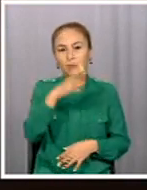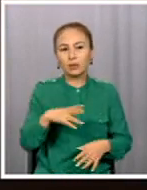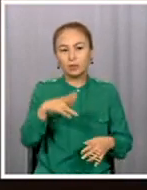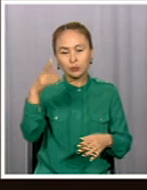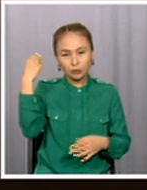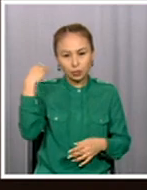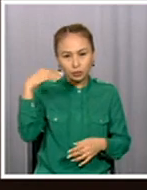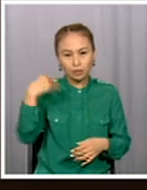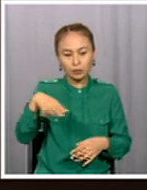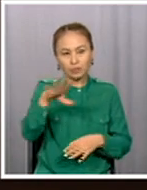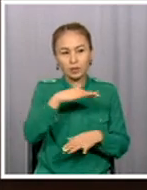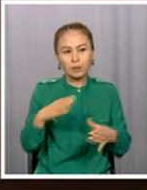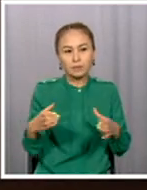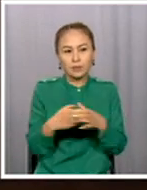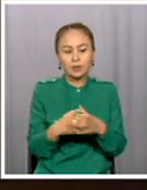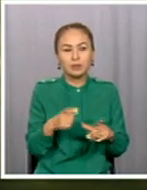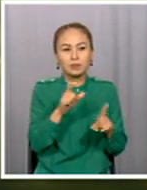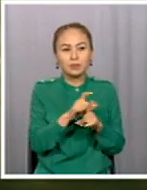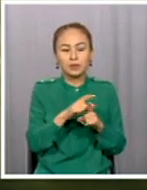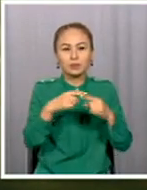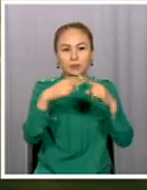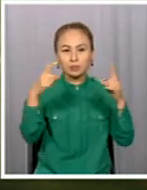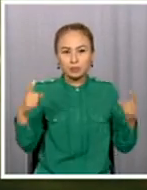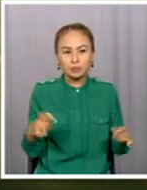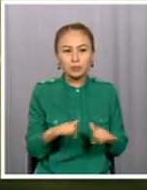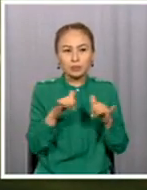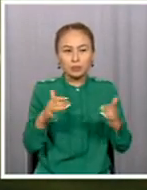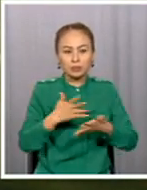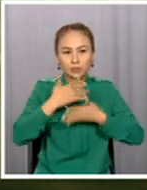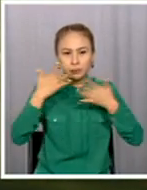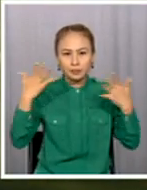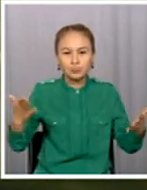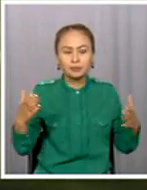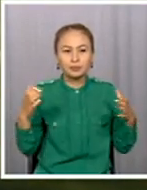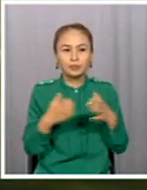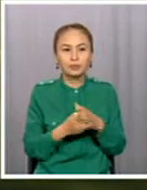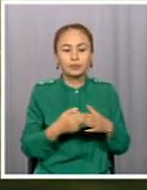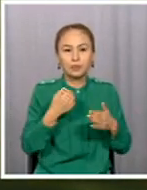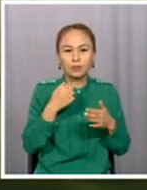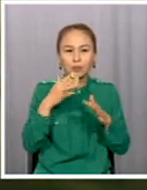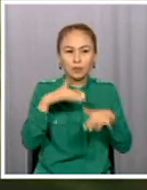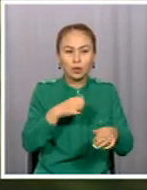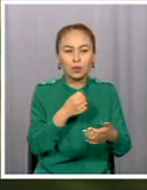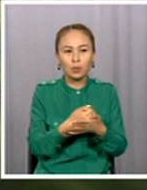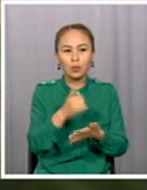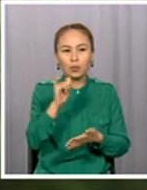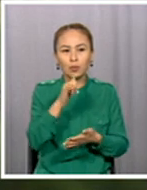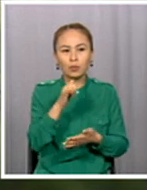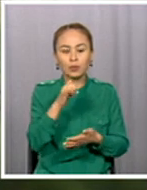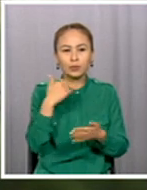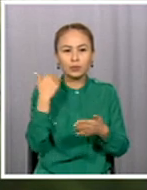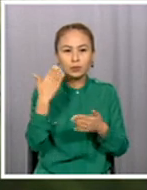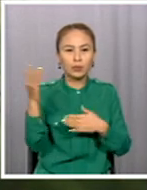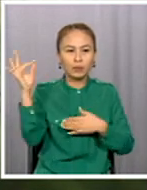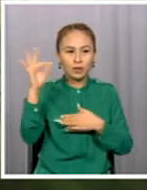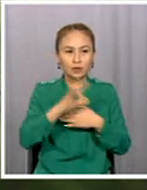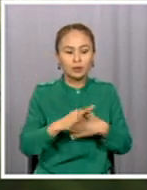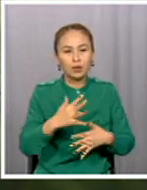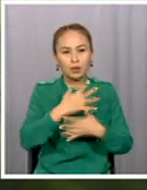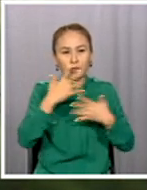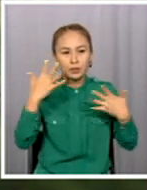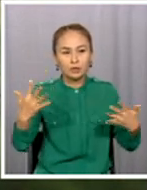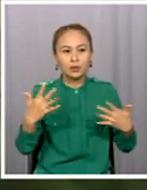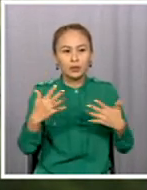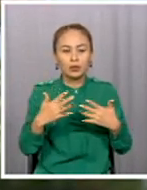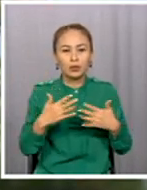ұран. Өйткені оның географиялық ауқымалы Балқаннан Тынық мұхитына, Орал тауынан таяу шығысқа дейінгі ұланғайыр